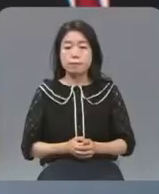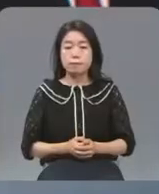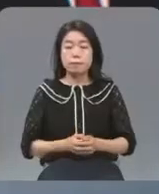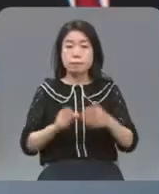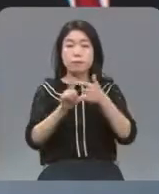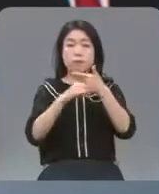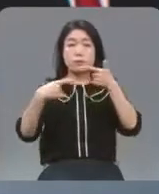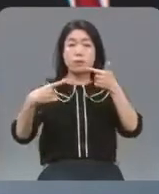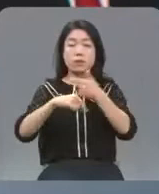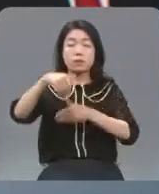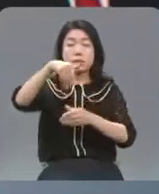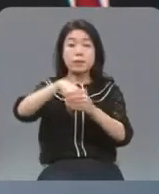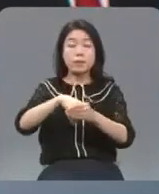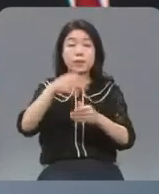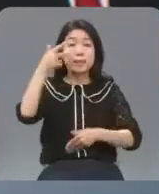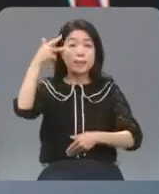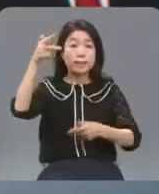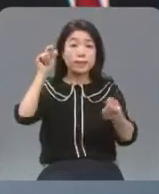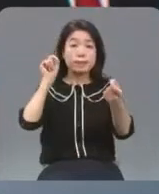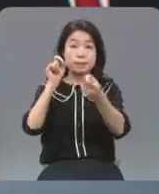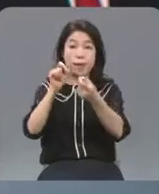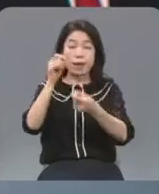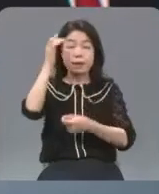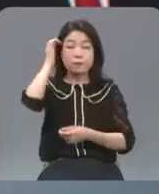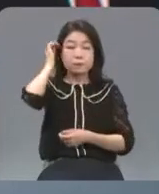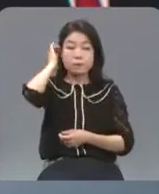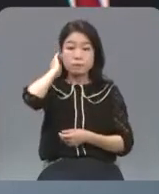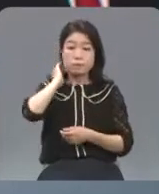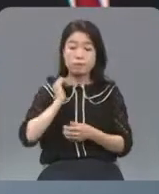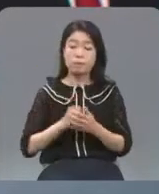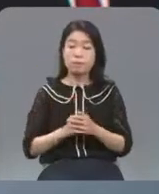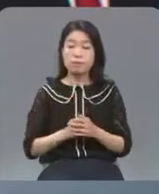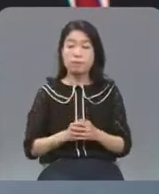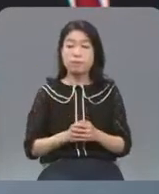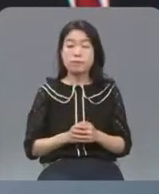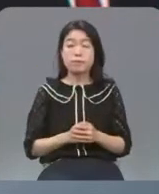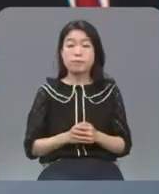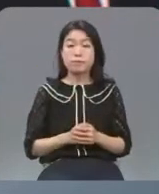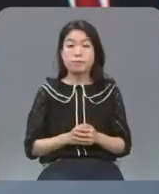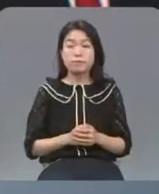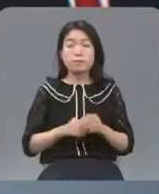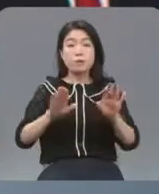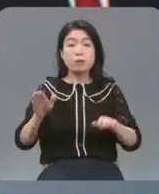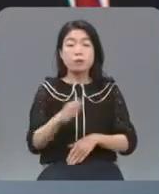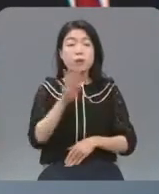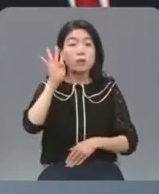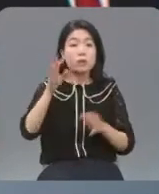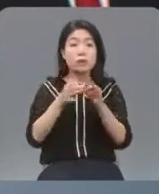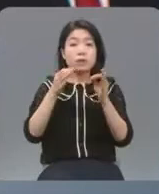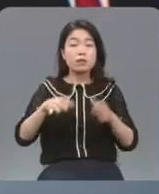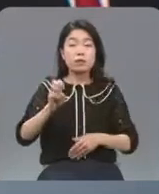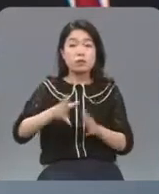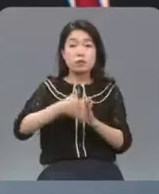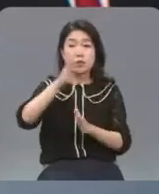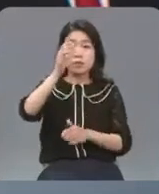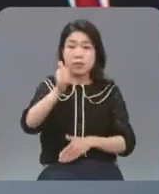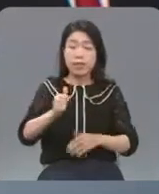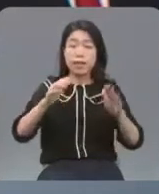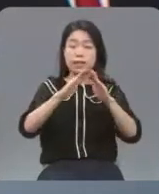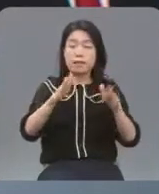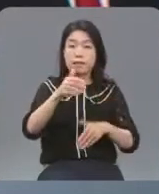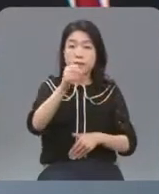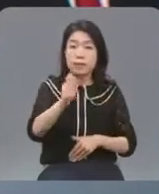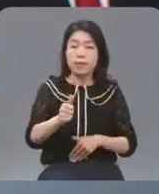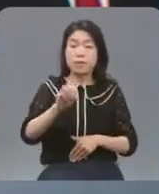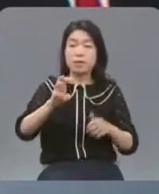6일 지방선거가 일주일여 앞으로 다가왔습니다 캡에 속 관계 중국은 오늘부터 나흘 동안 파기 시장과 전남지사